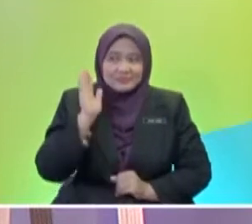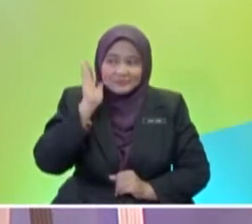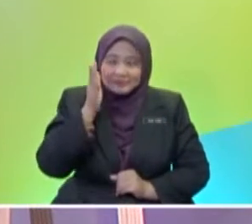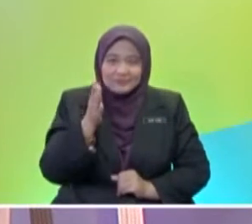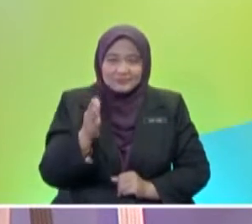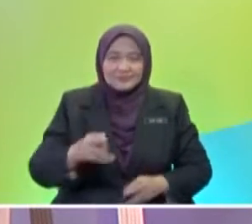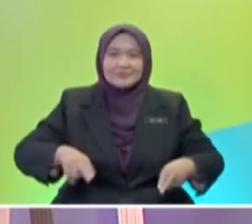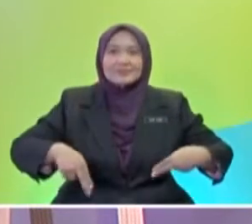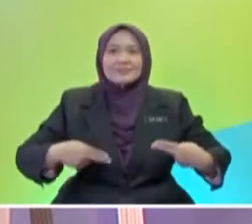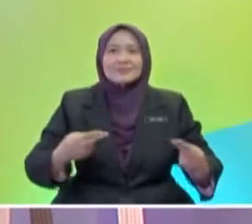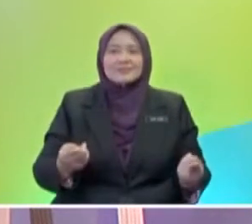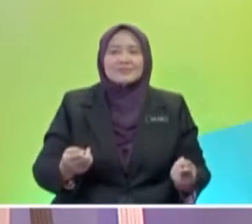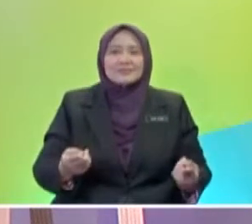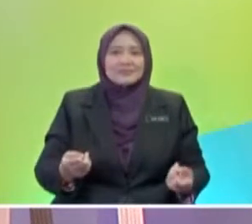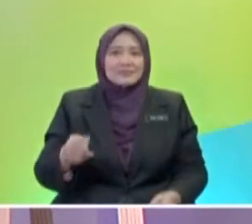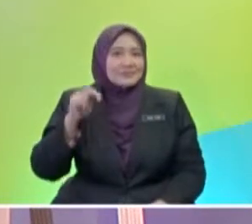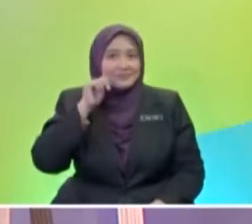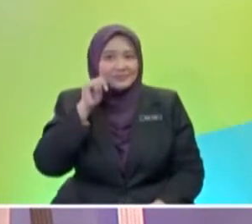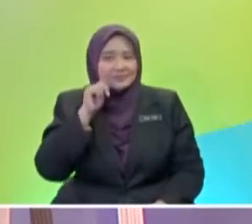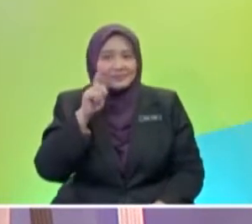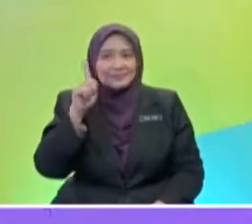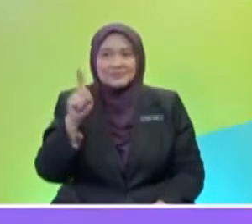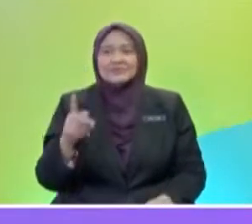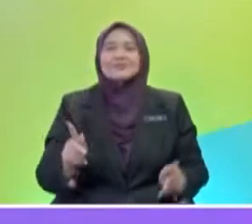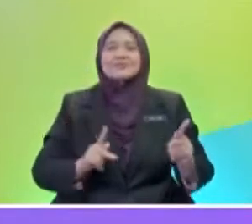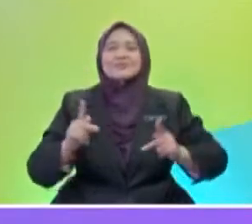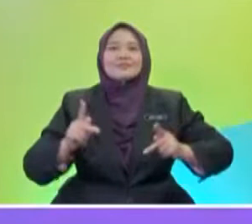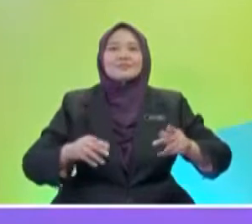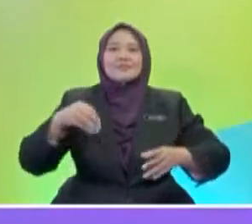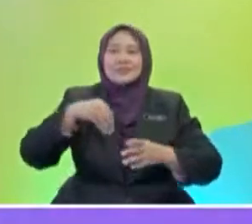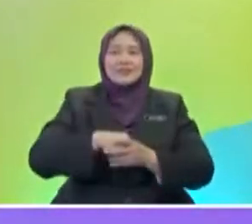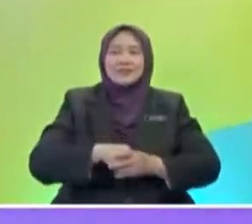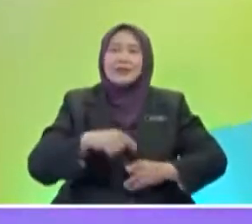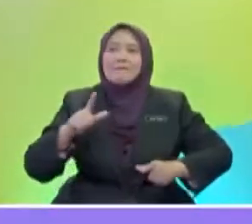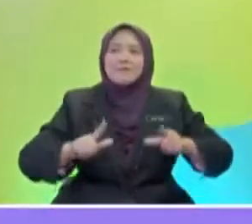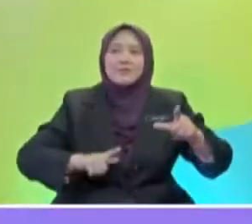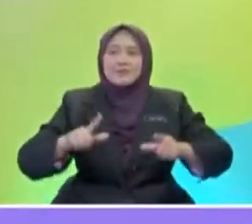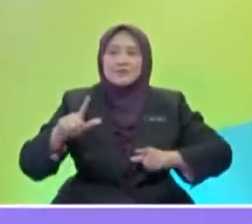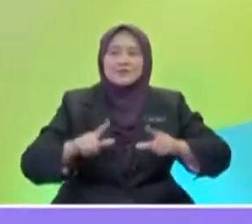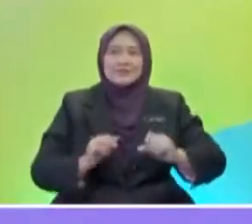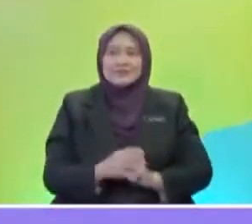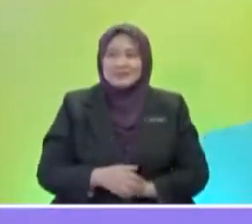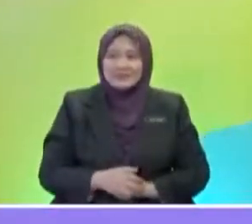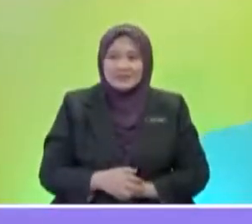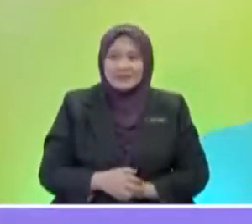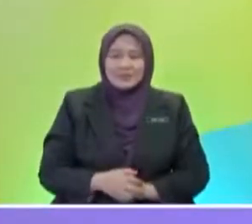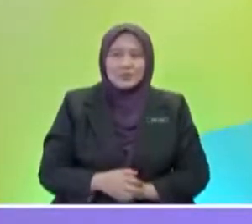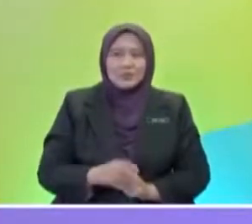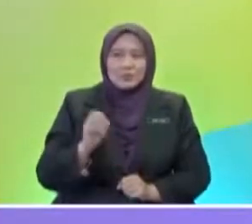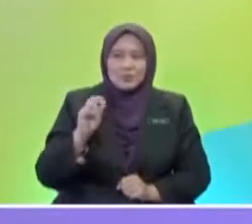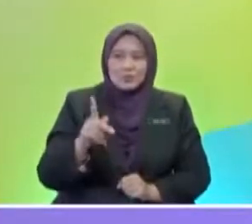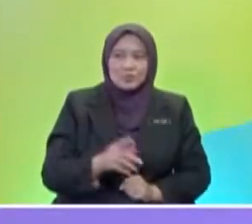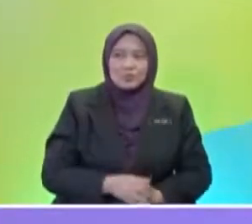hadiahkan Nisa sebuah kereta yang ada sampai dah Oh